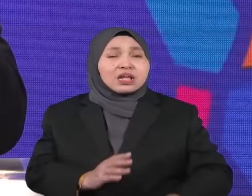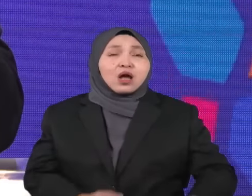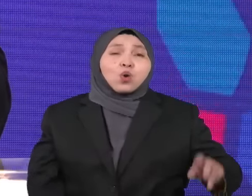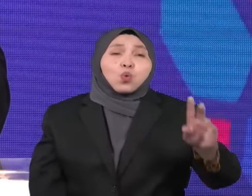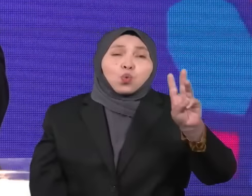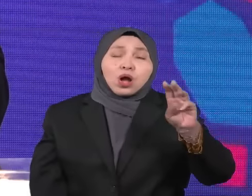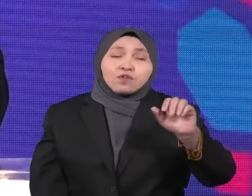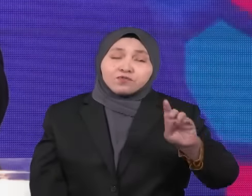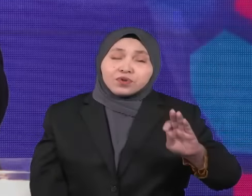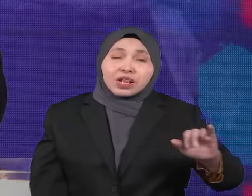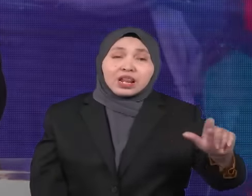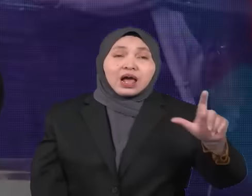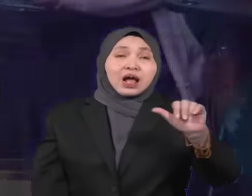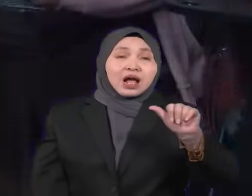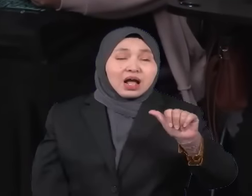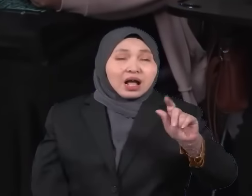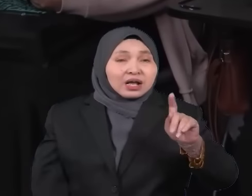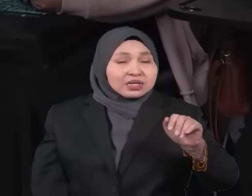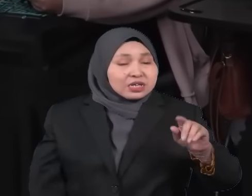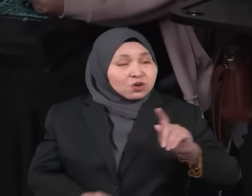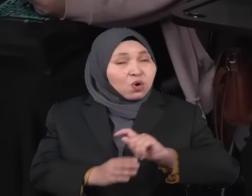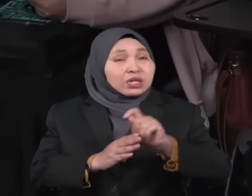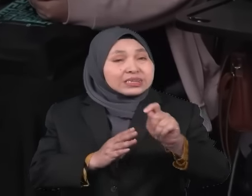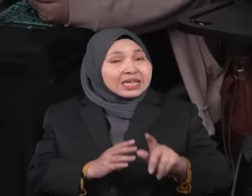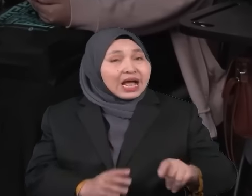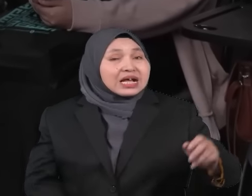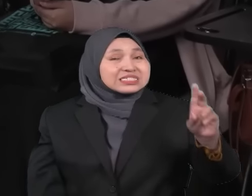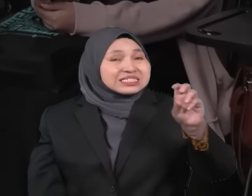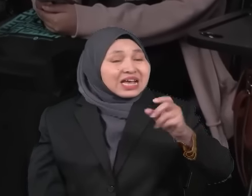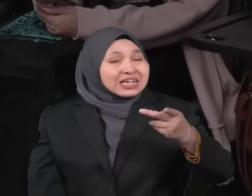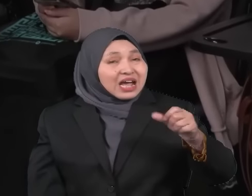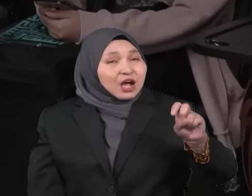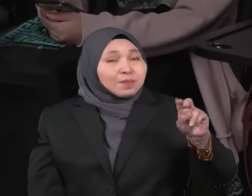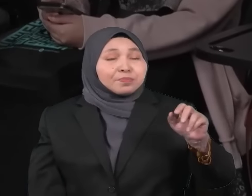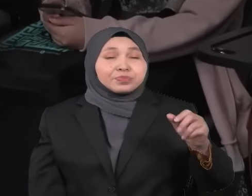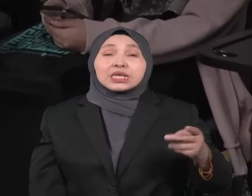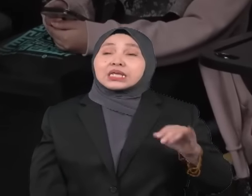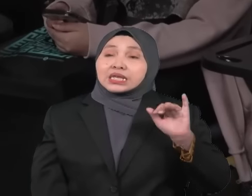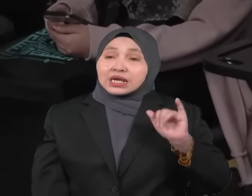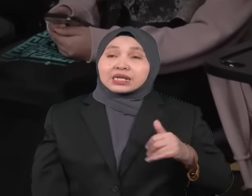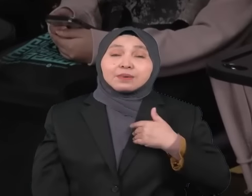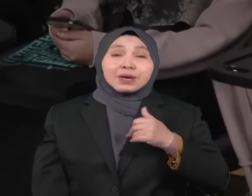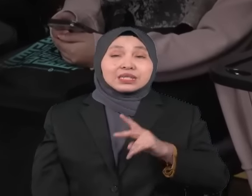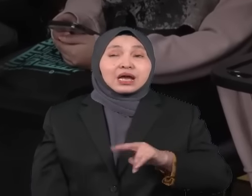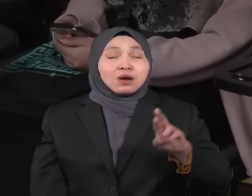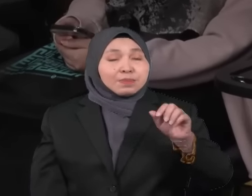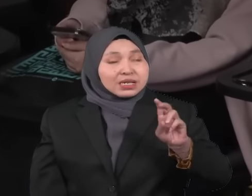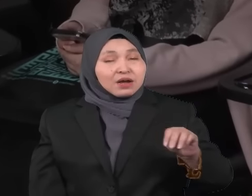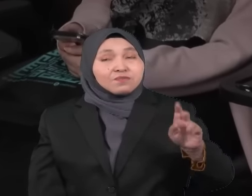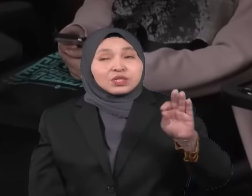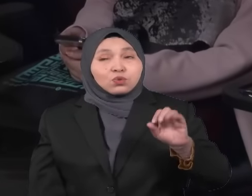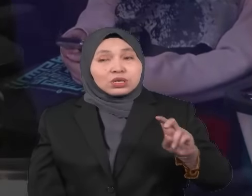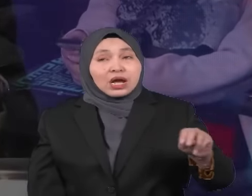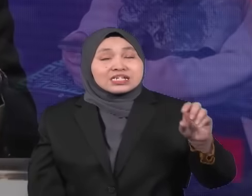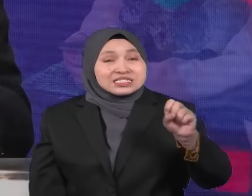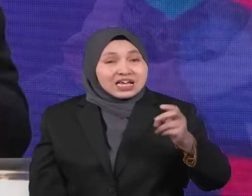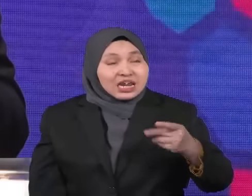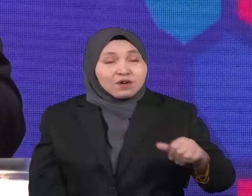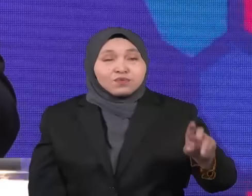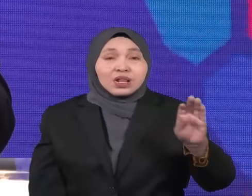hasanah. Wa fil akhirati hasanah. Ya, ada yang macam Rabbana atina fid dunya hasanah